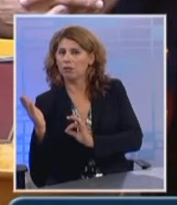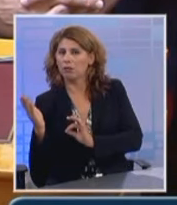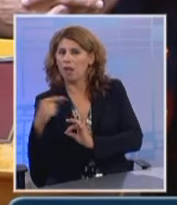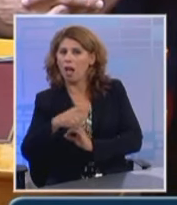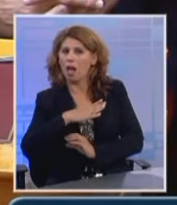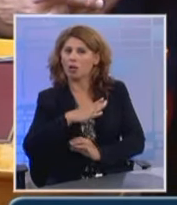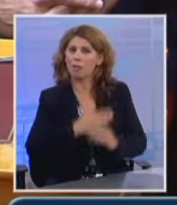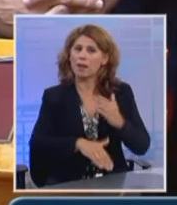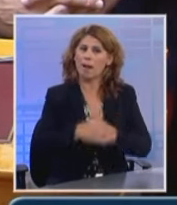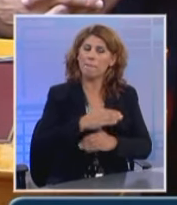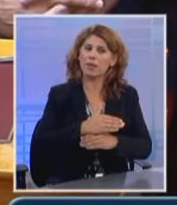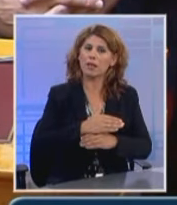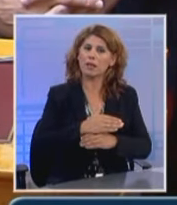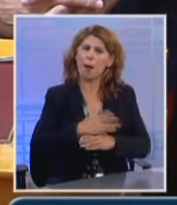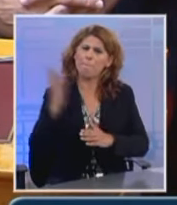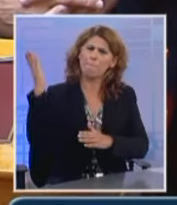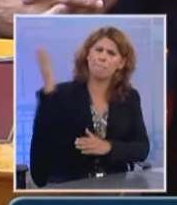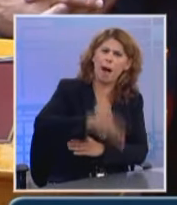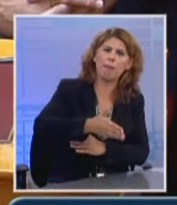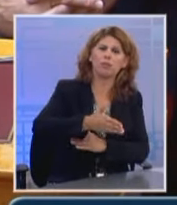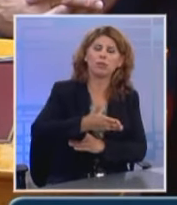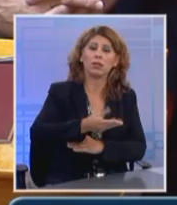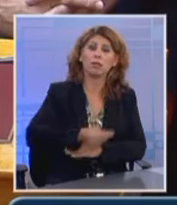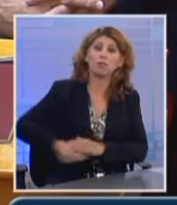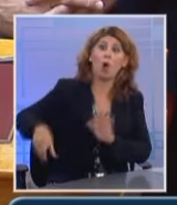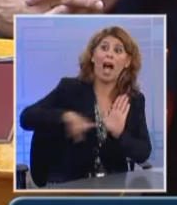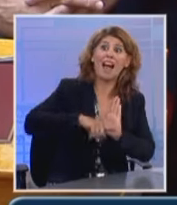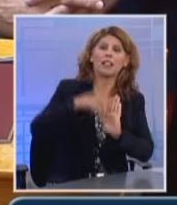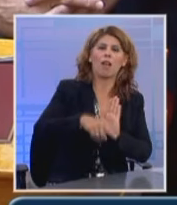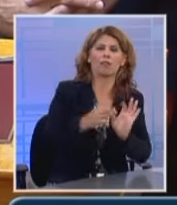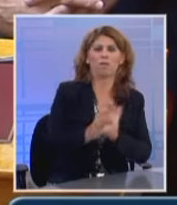εισπράττει τη μεγαλύτερη, αν θέλετε, αρνητικότητα του μέτρου.